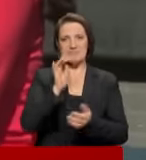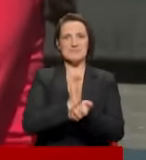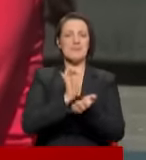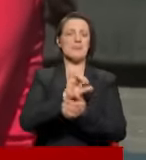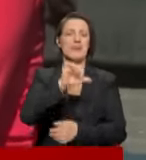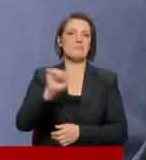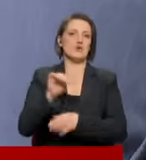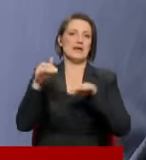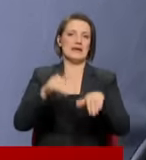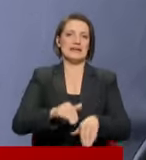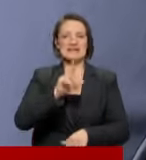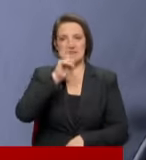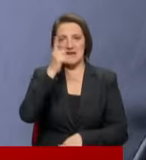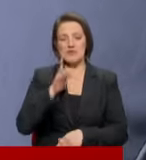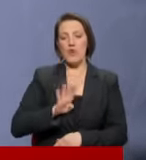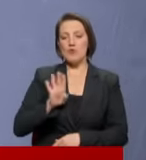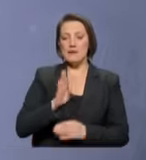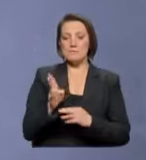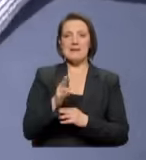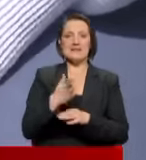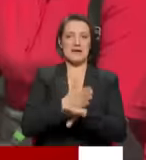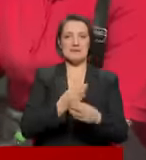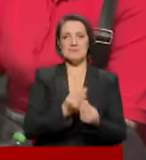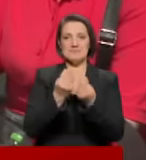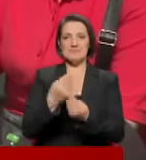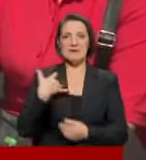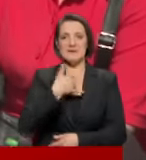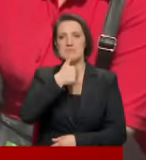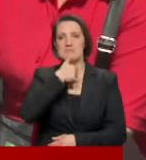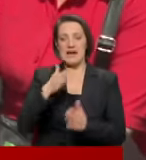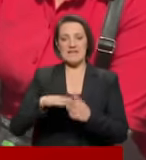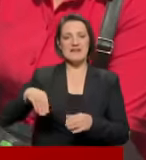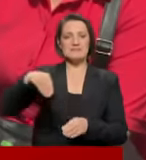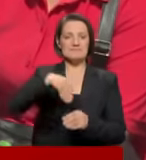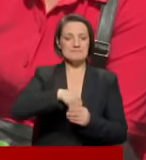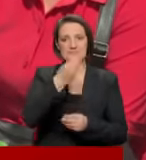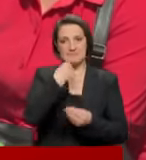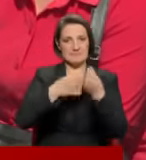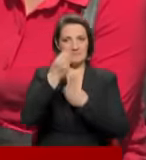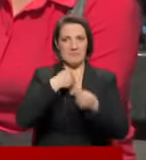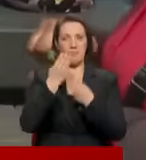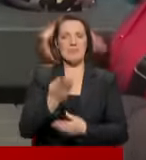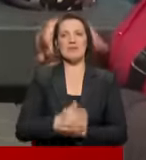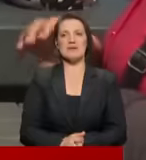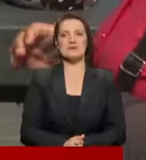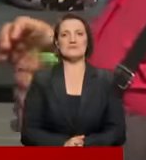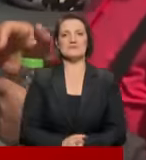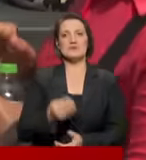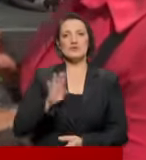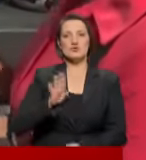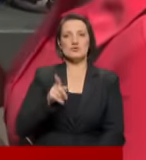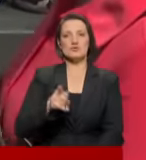ailesiyle Eminönü'ndeydi. Sadece oğluna balık ekmek alabildi. Anne baba evden getirdikleri yiyeceklerle geçirdiler günü. Çocuğumuz